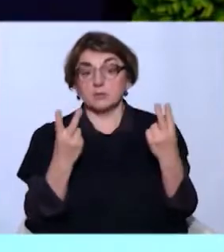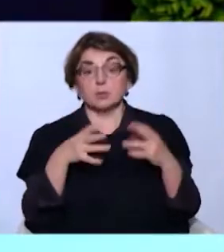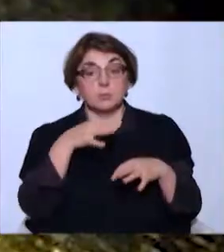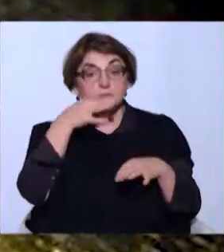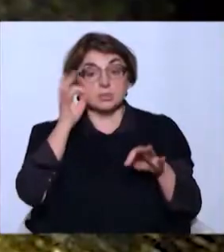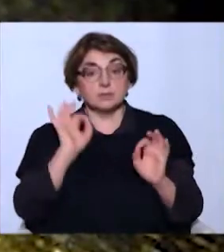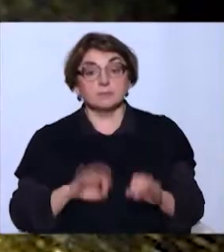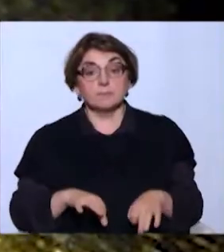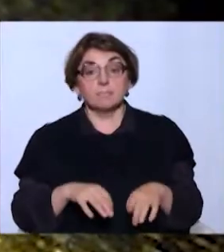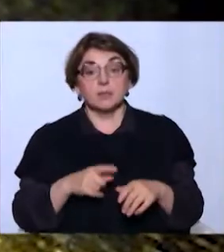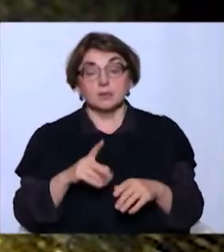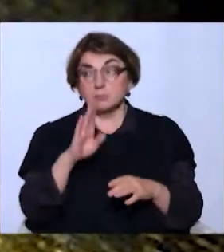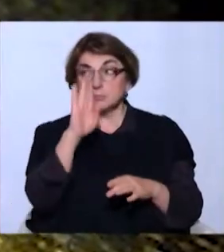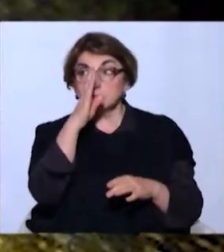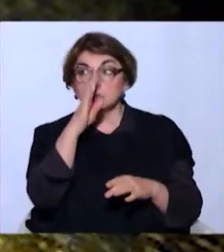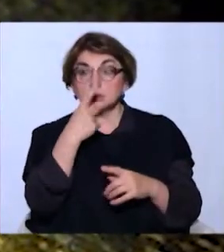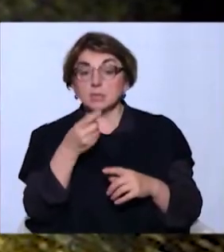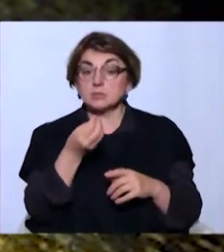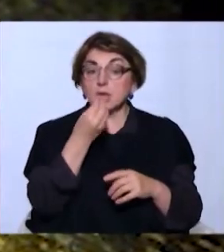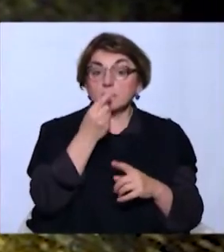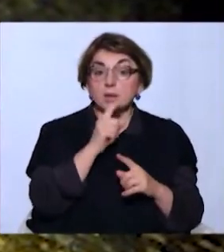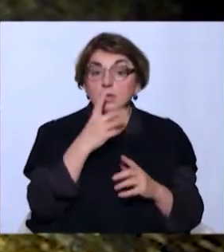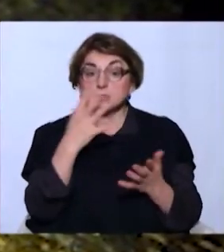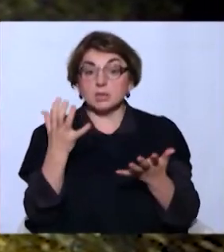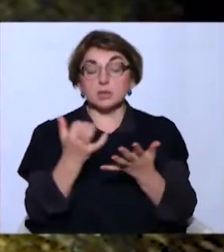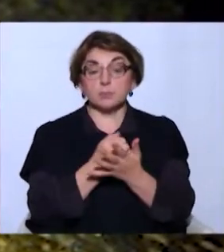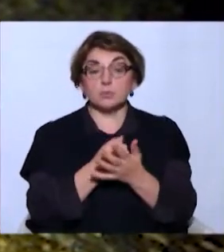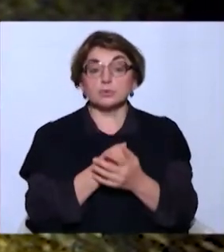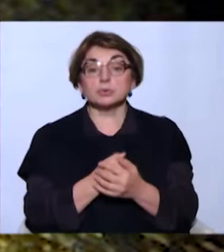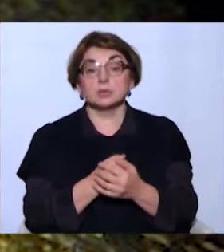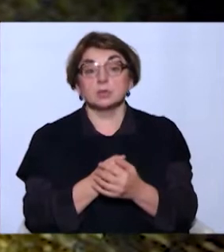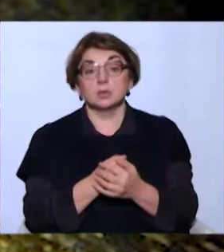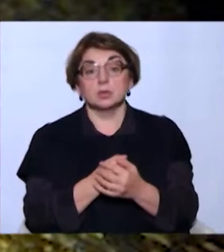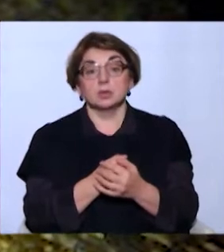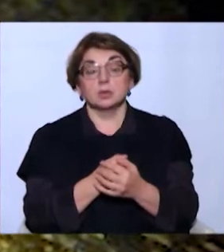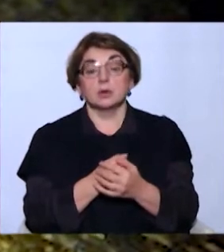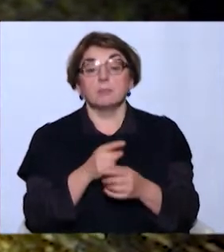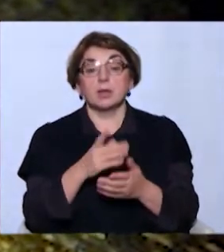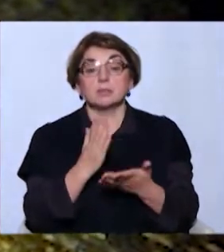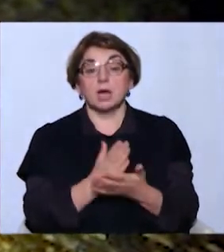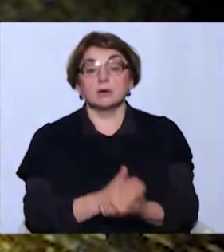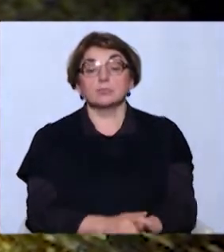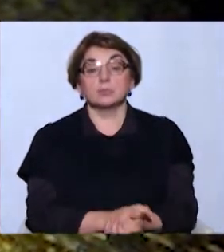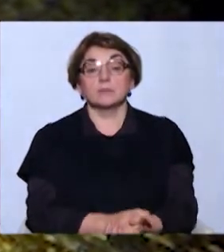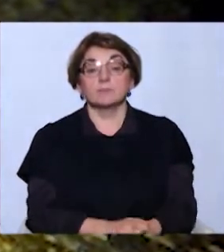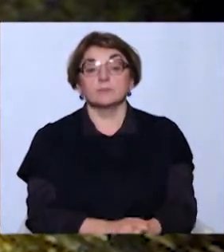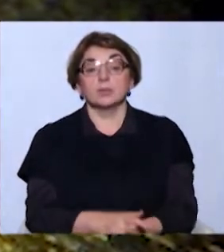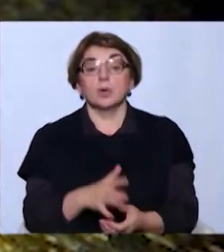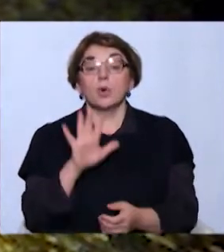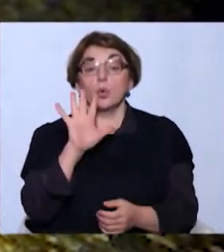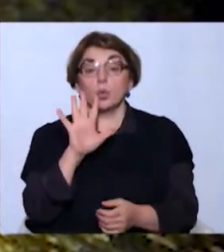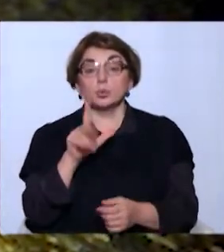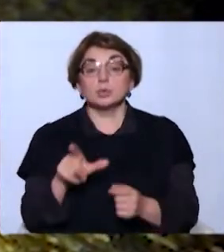მხედველობაში, მტრის ან საკვების დანახვაში და გარდა ამისა მას აქვს, როგორც გითხარით, ხუთი